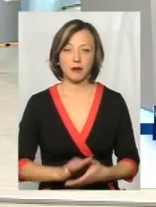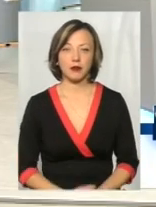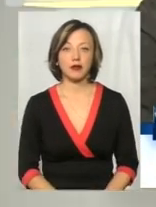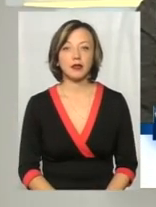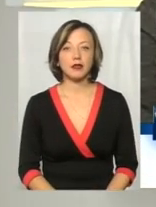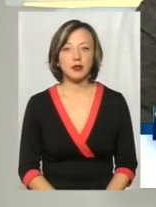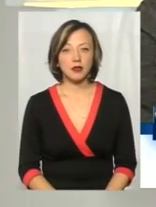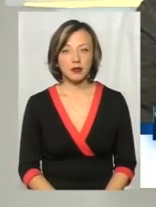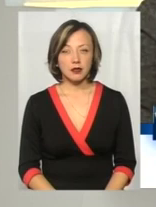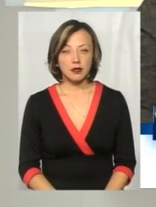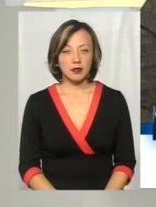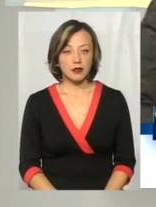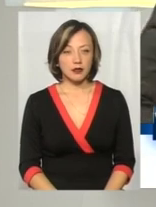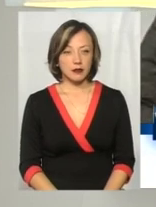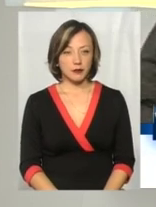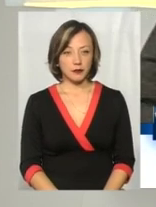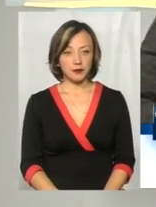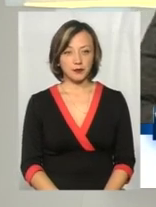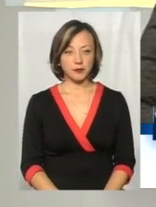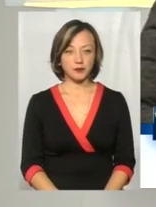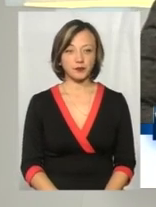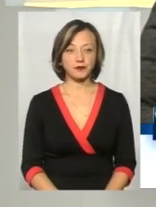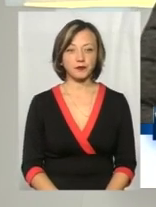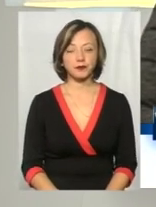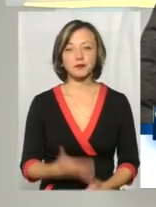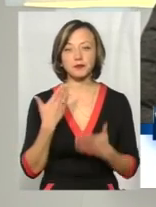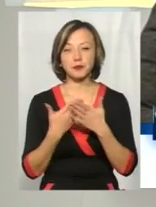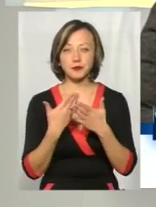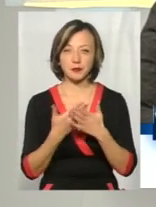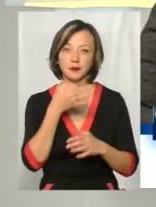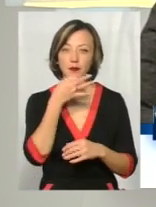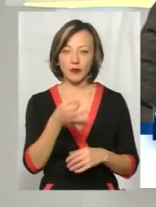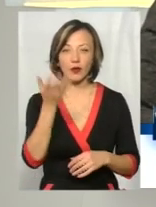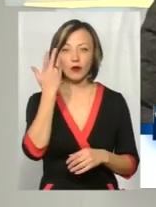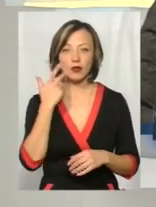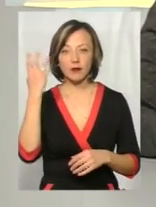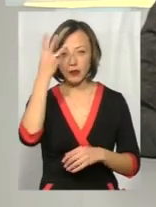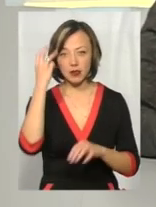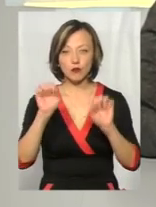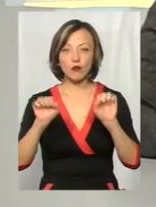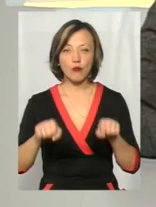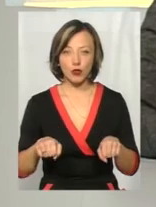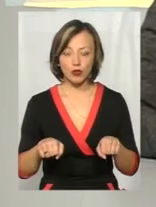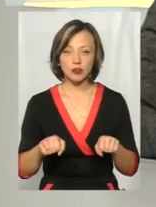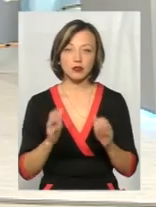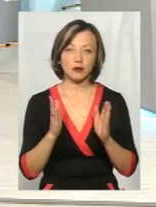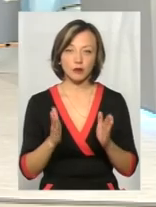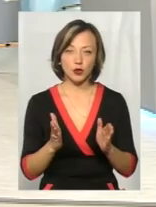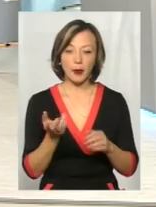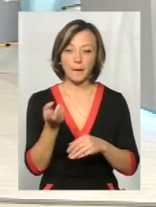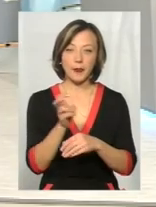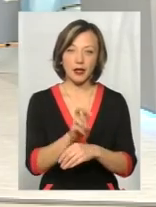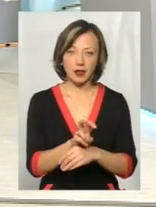Але все ж таки, от, хоча б так спрогнозуйте, коли в Хмельницькому можна буде йти, я не знаю, там